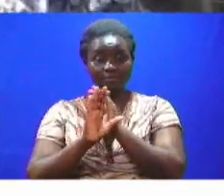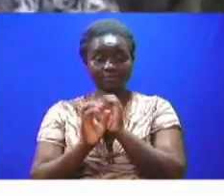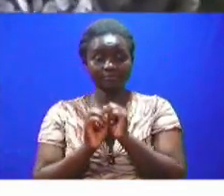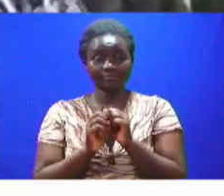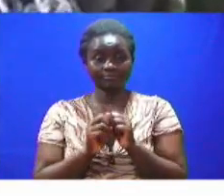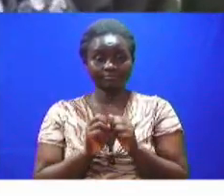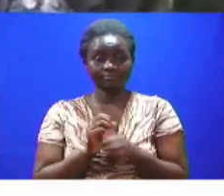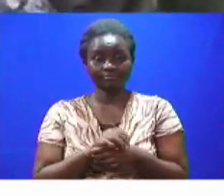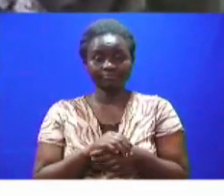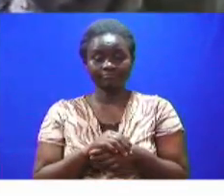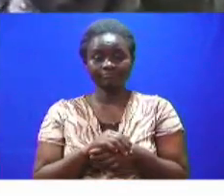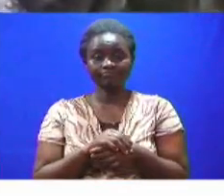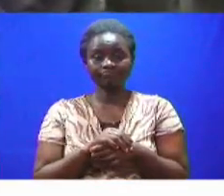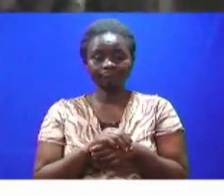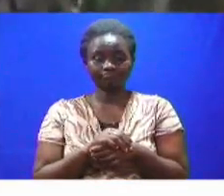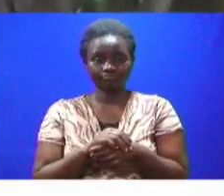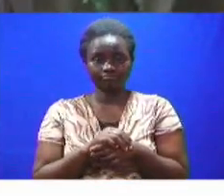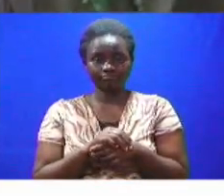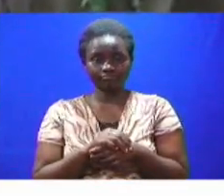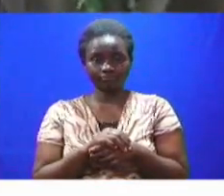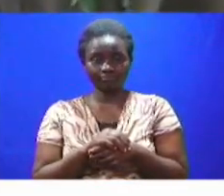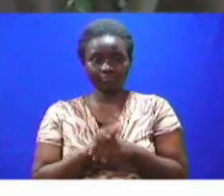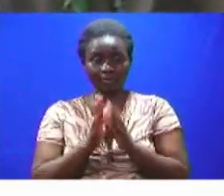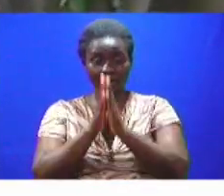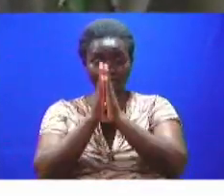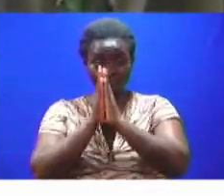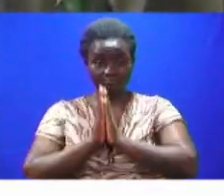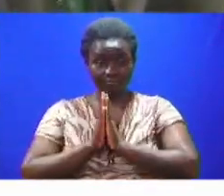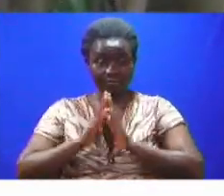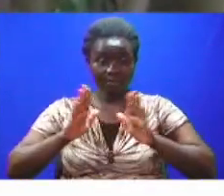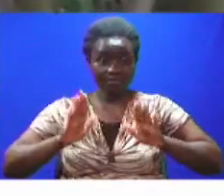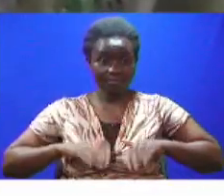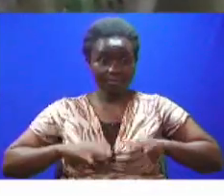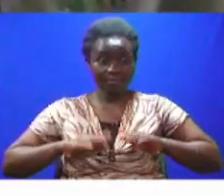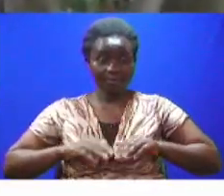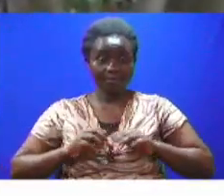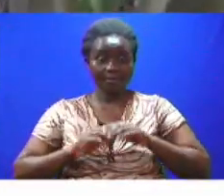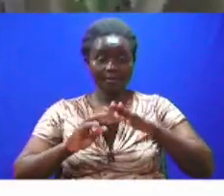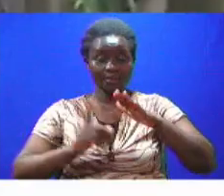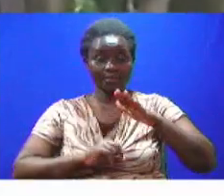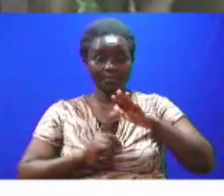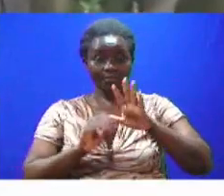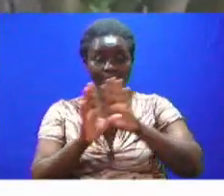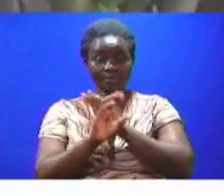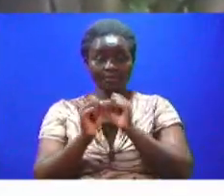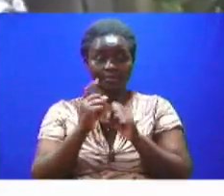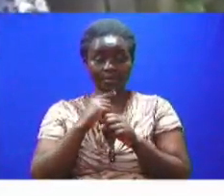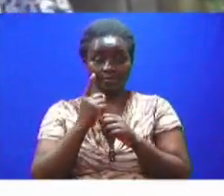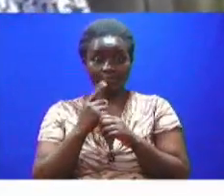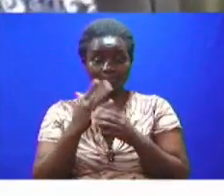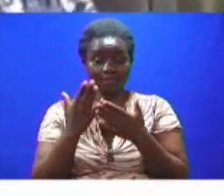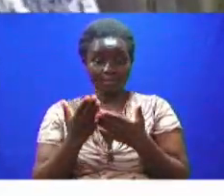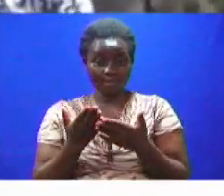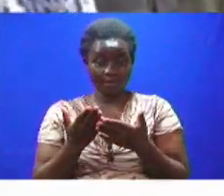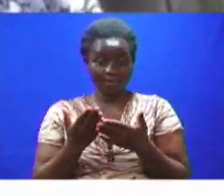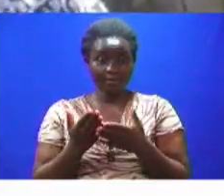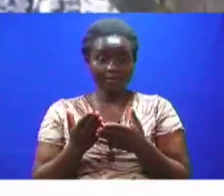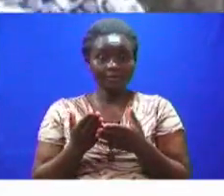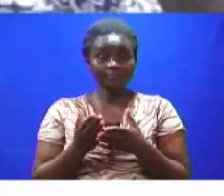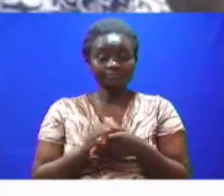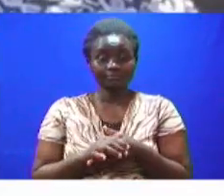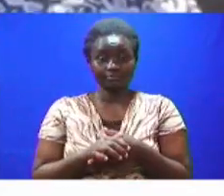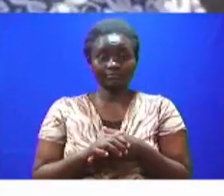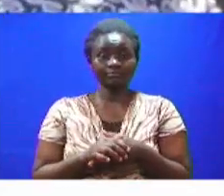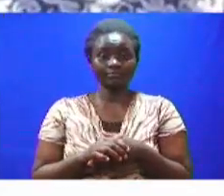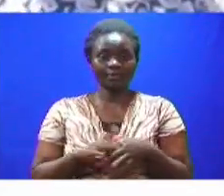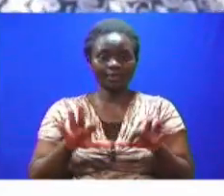anajidai na mke wake kwamba ni watu wa maombi, naibu wake na wao wanajitokeza kwamba ni